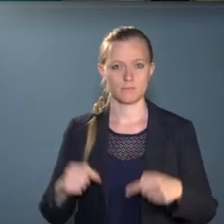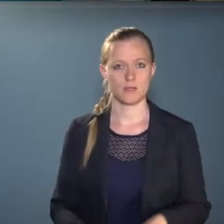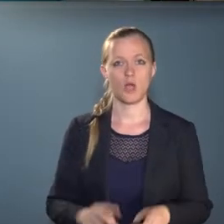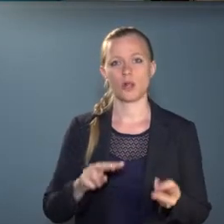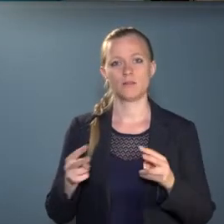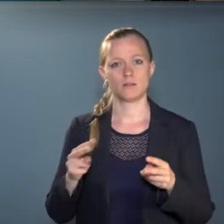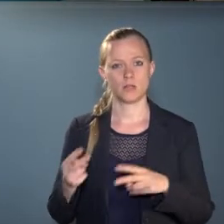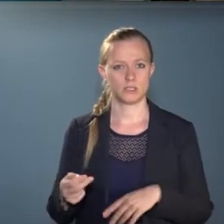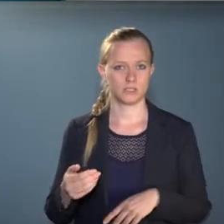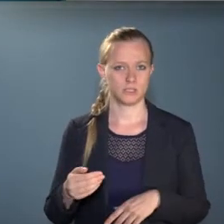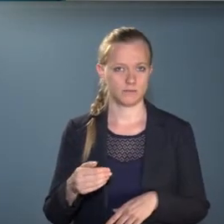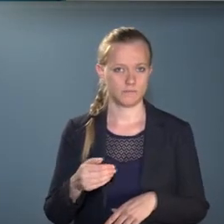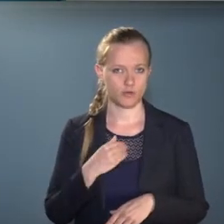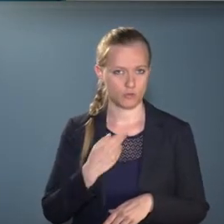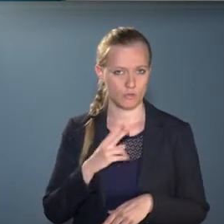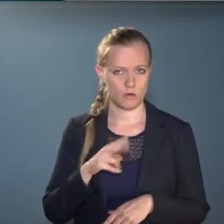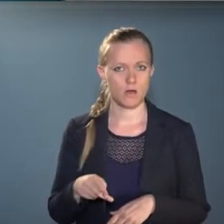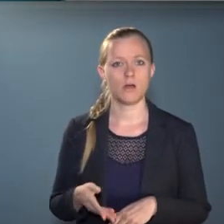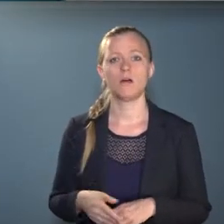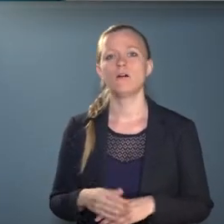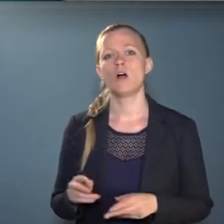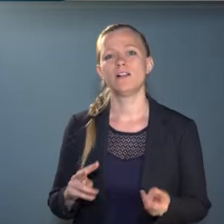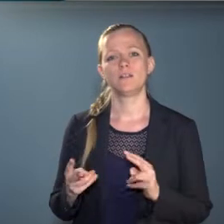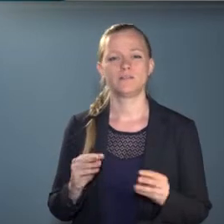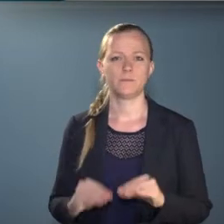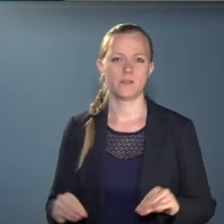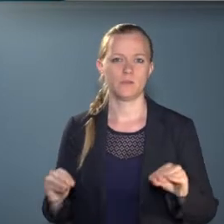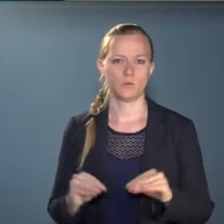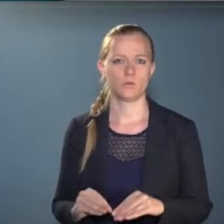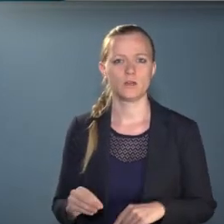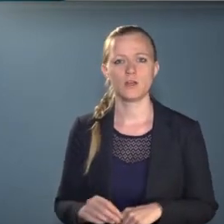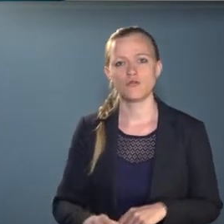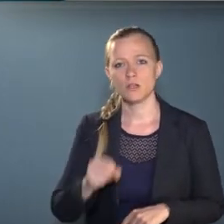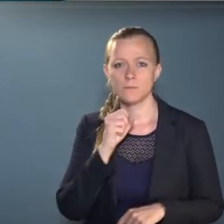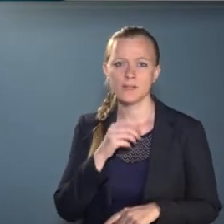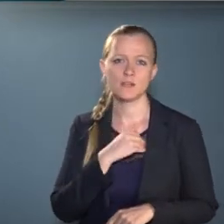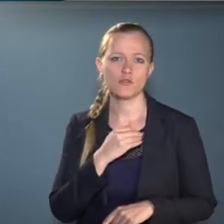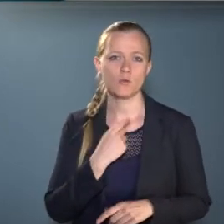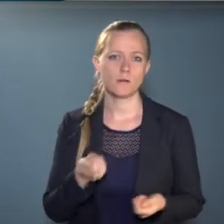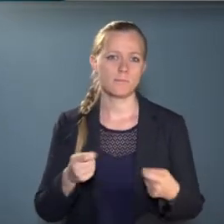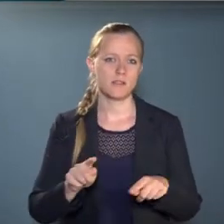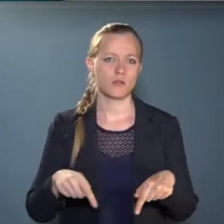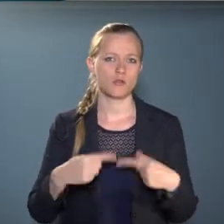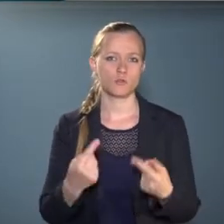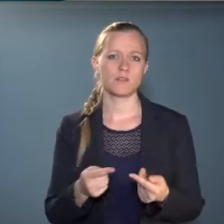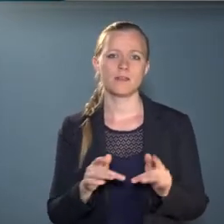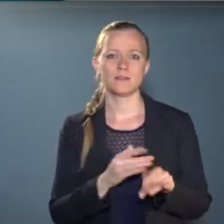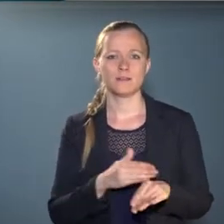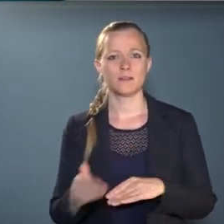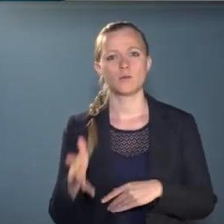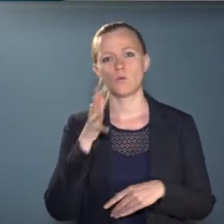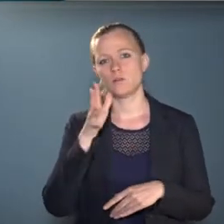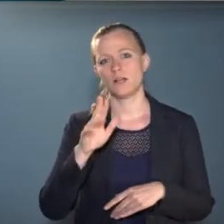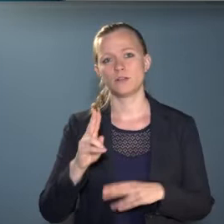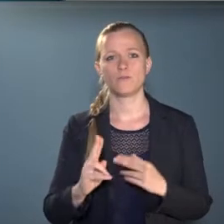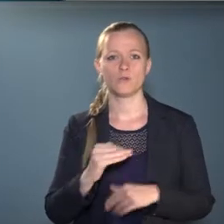egy alternatív iskola, egy alternatív pedagógia. A Siblik iskola a bezárását követően egy ideig a Kodolányi